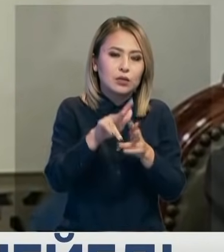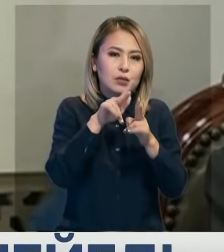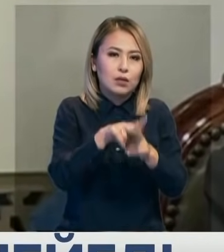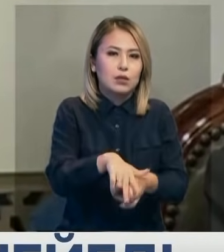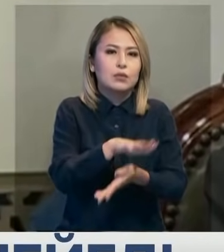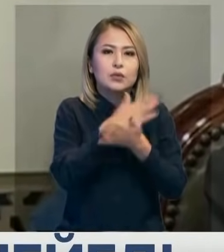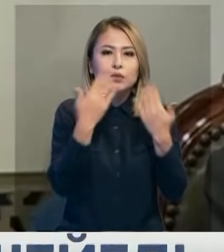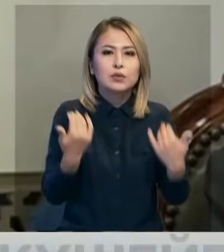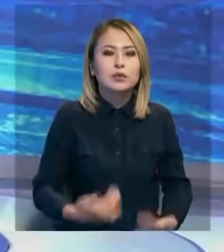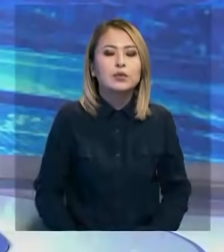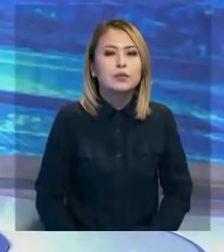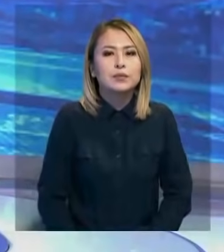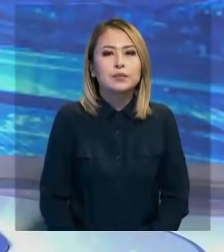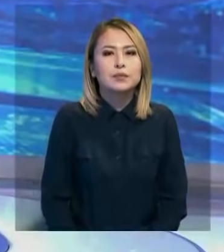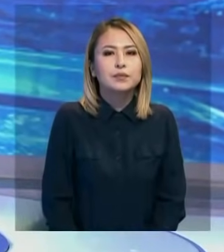қойылмайды.